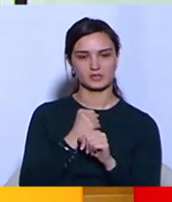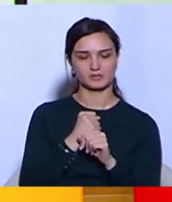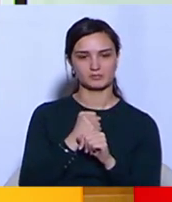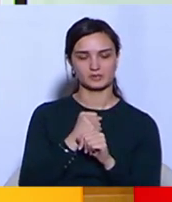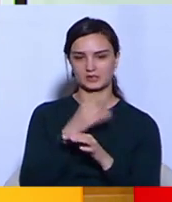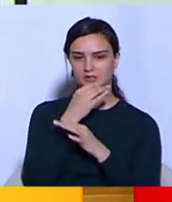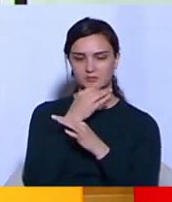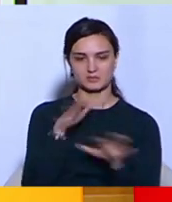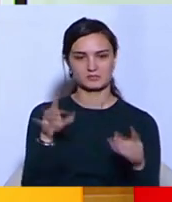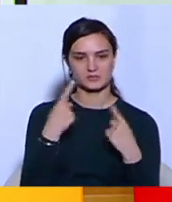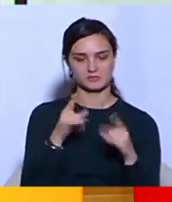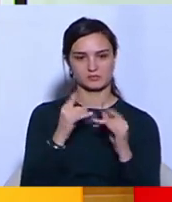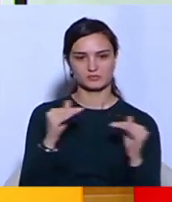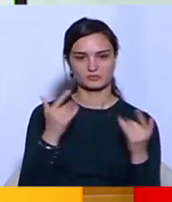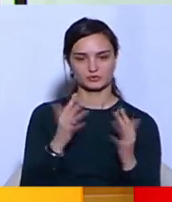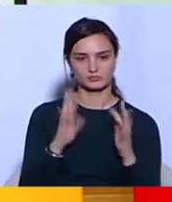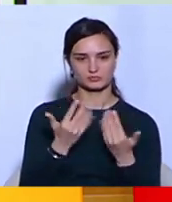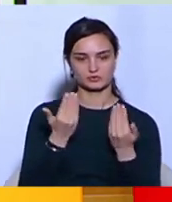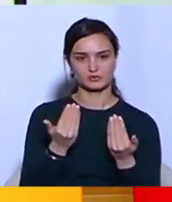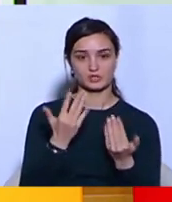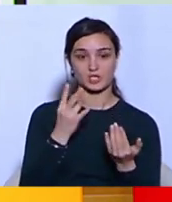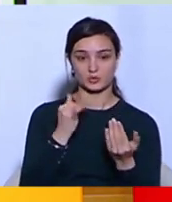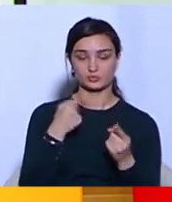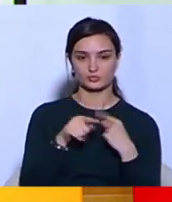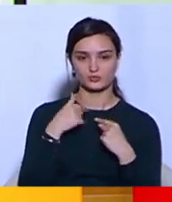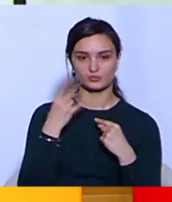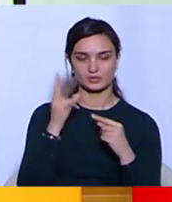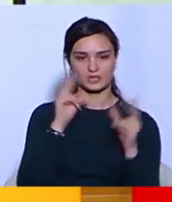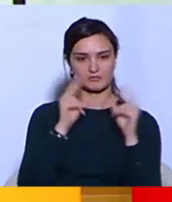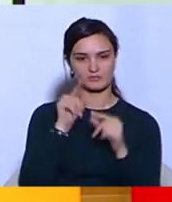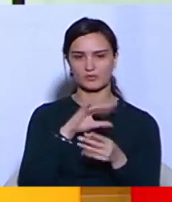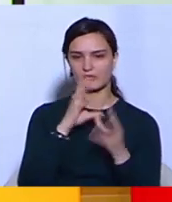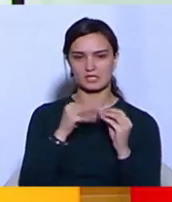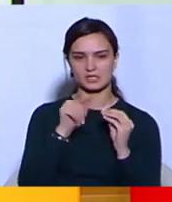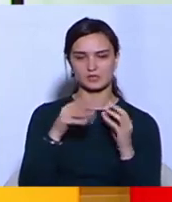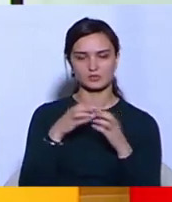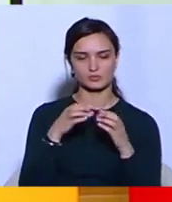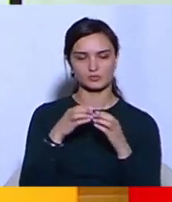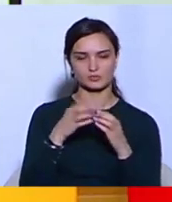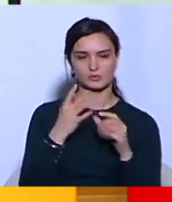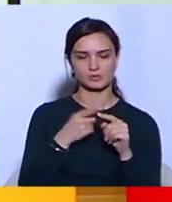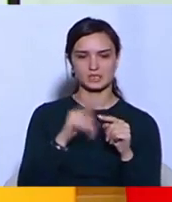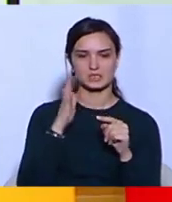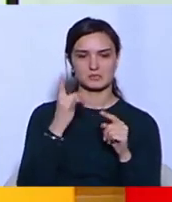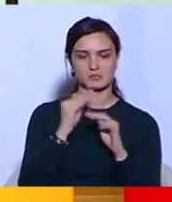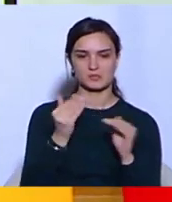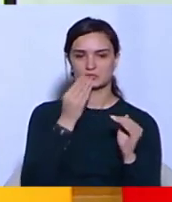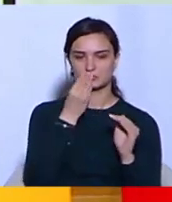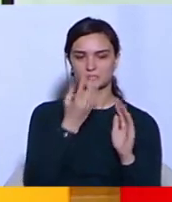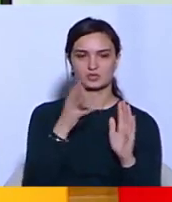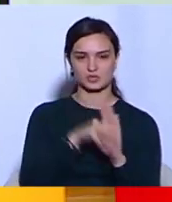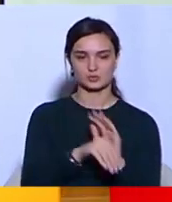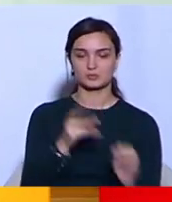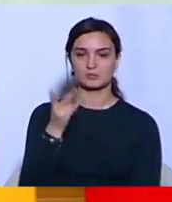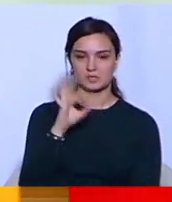გავაკეთებდით ნებისმიერი სხვა ბავშვის შემთხვევაში. ანუ ჩვენ უნდა გავითვალისწინოთ ყველა ძირითადი ჯგუფი, რომელიც იქნება ბავშვის რაციონში